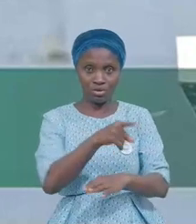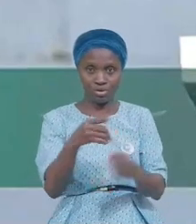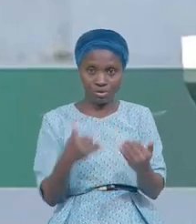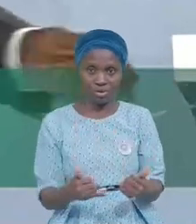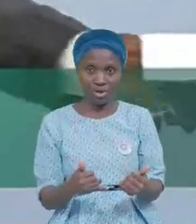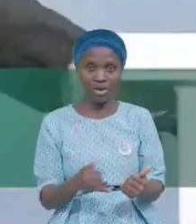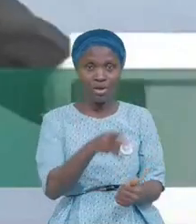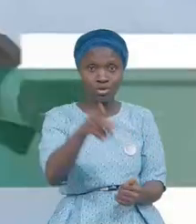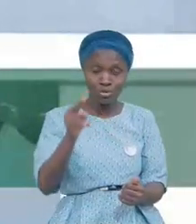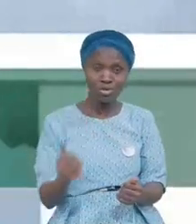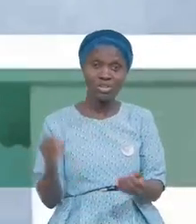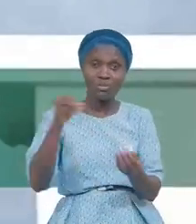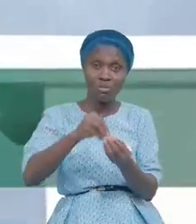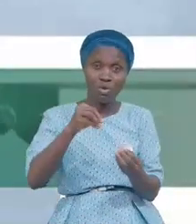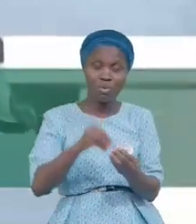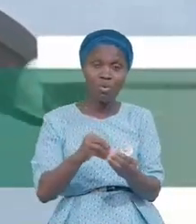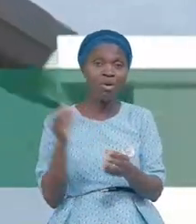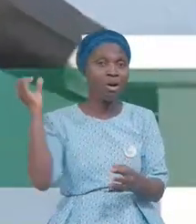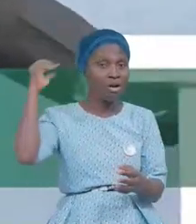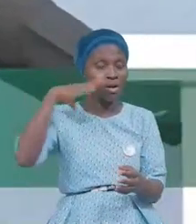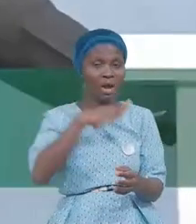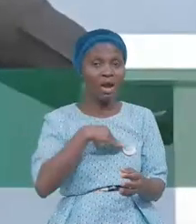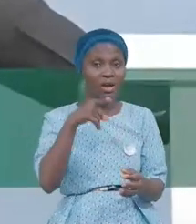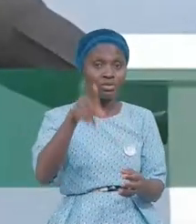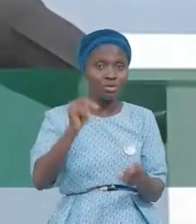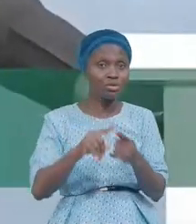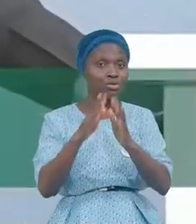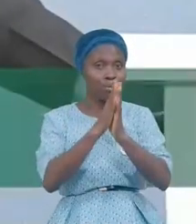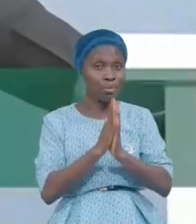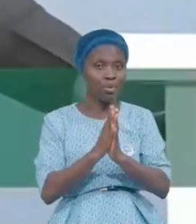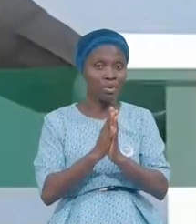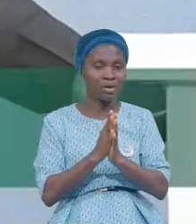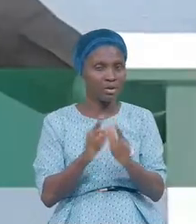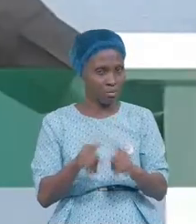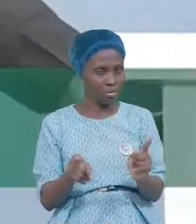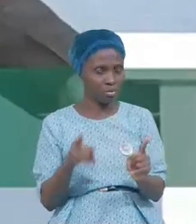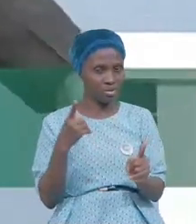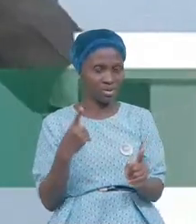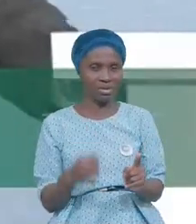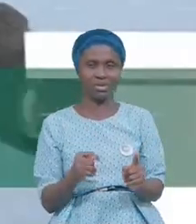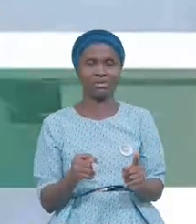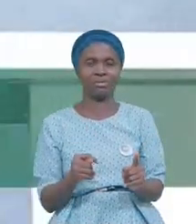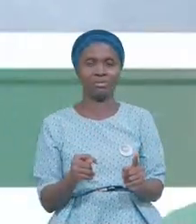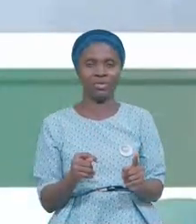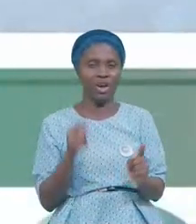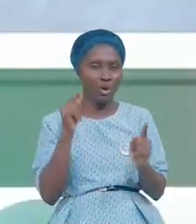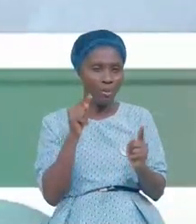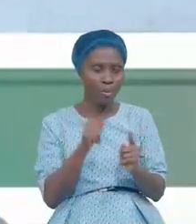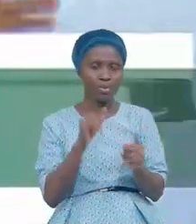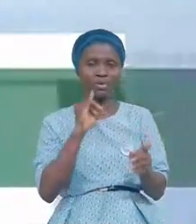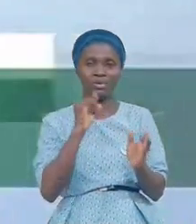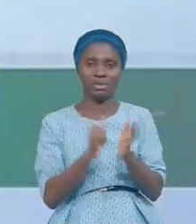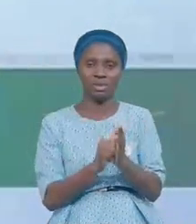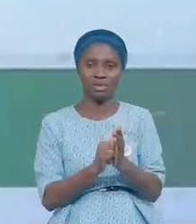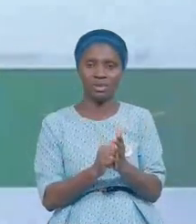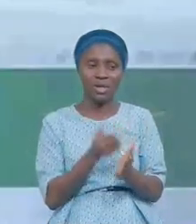plus grande grâce. Et nous devons prier. Mais le point est que il y a des gens qui